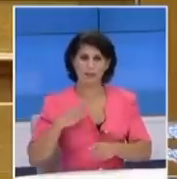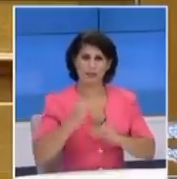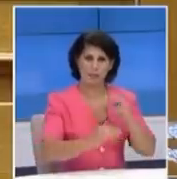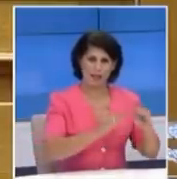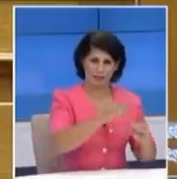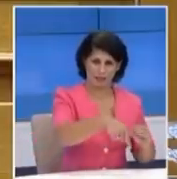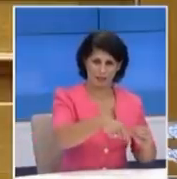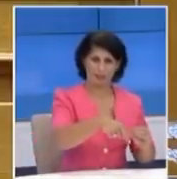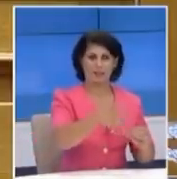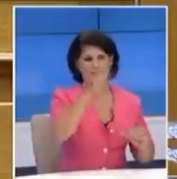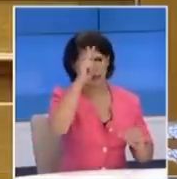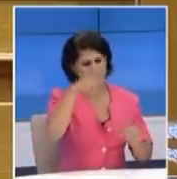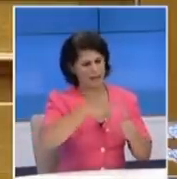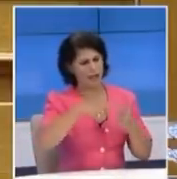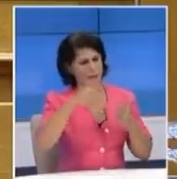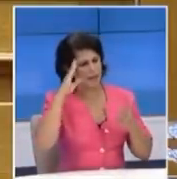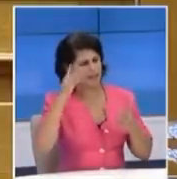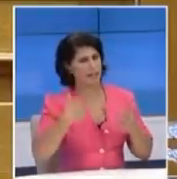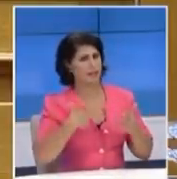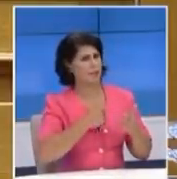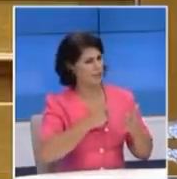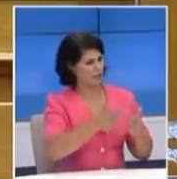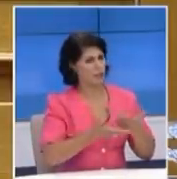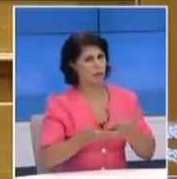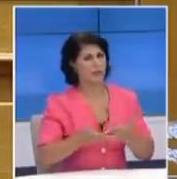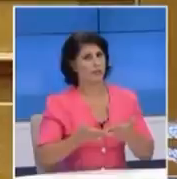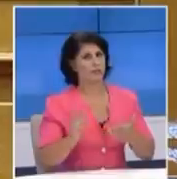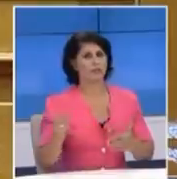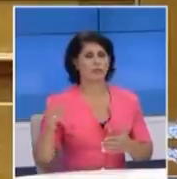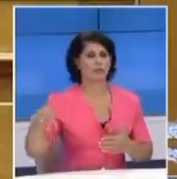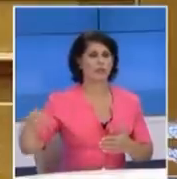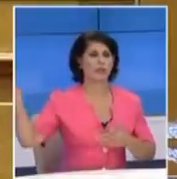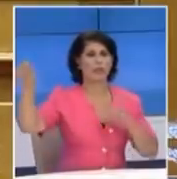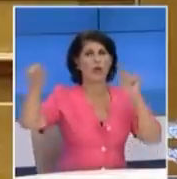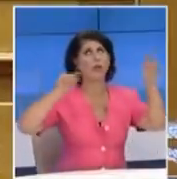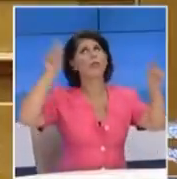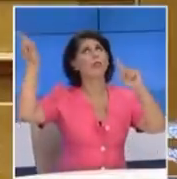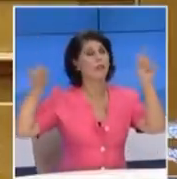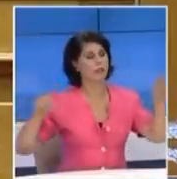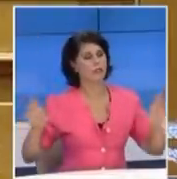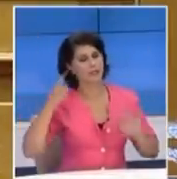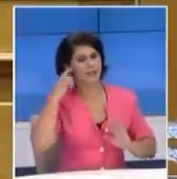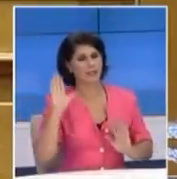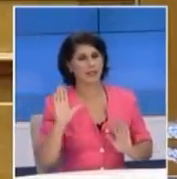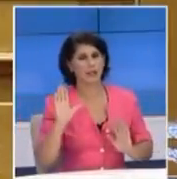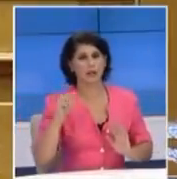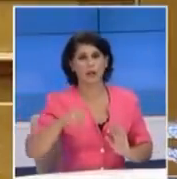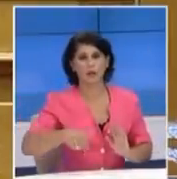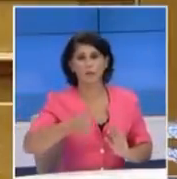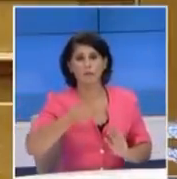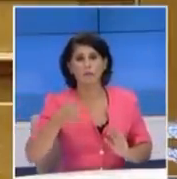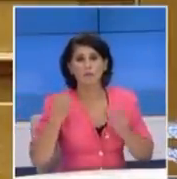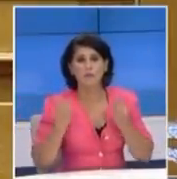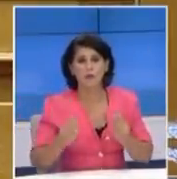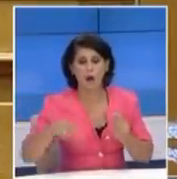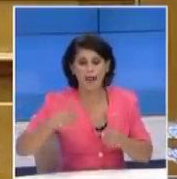σας, επενδύετε στη Γερμανία, στην Αμερική, στην Γαλλία, στους εξωγήινους, στο Σύριο, στην Ανδρομέδα, δεν ξέρω πού επενδύετε. Ουδής